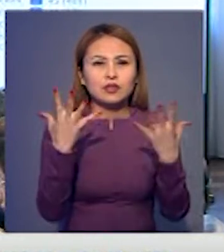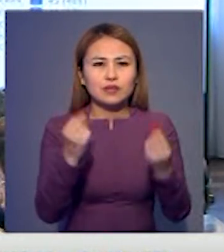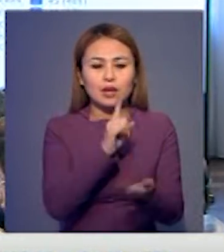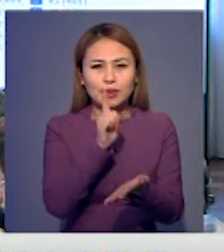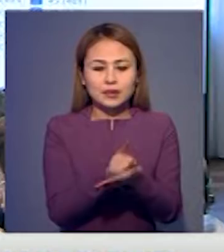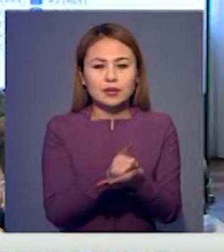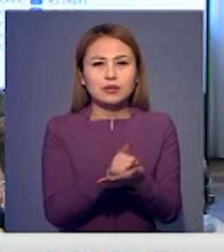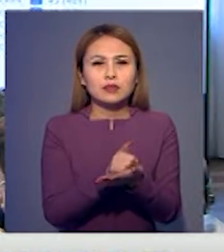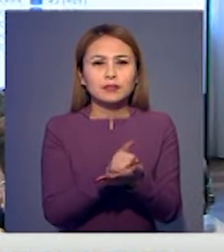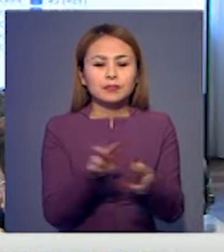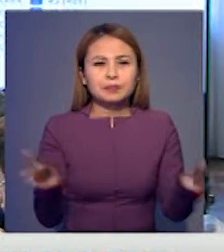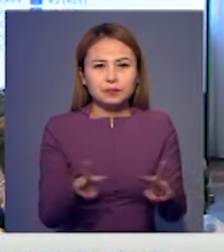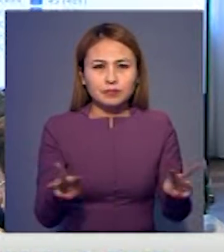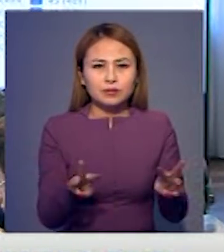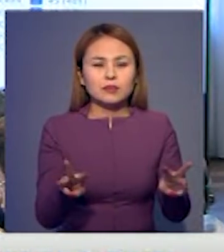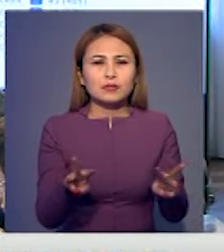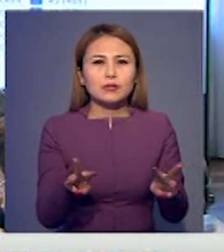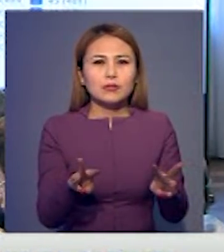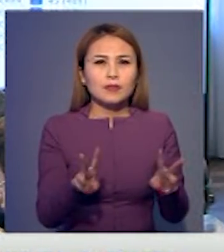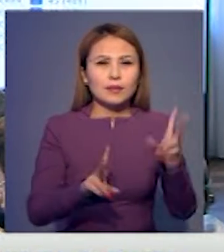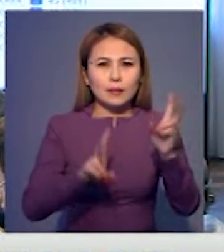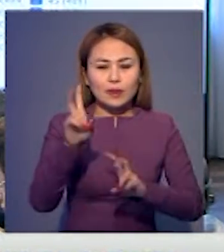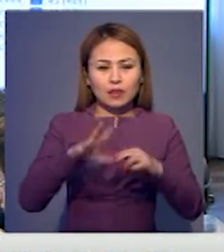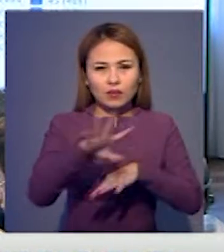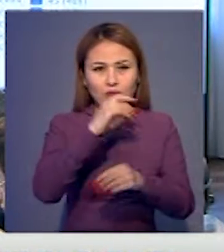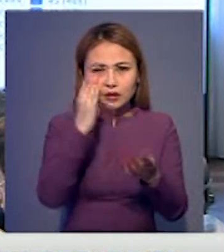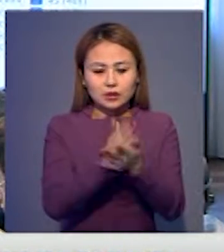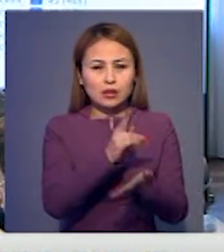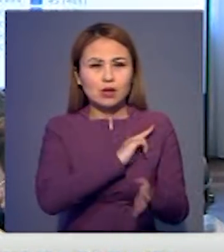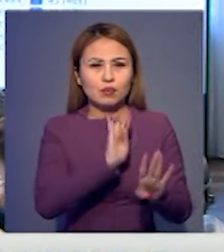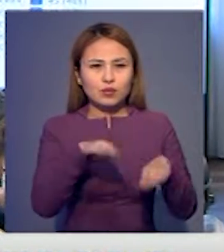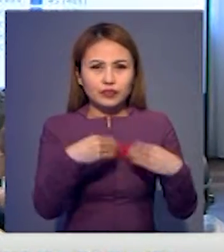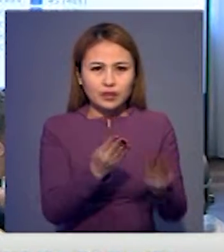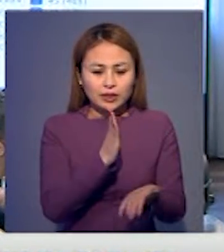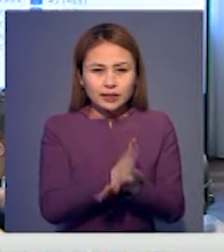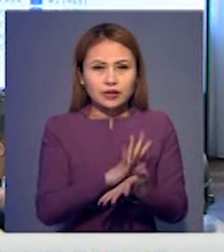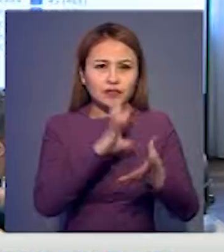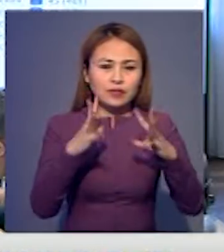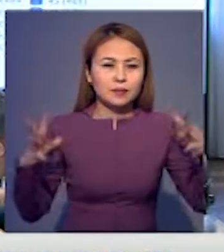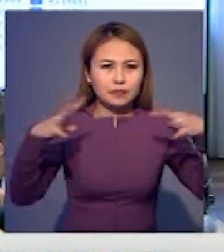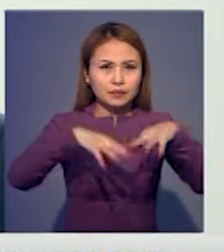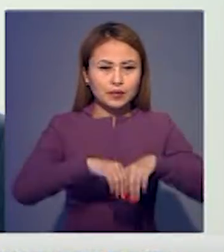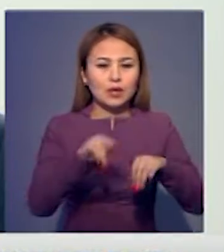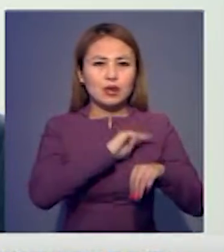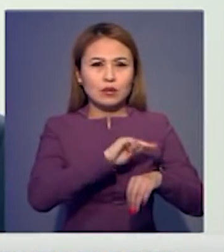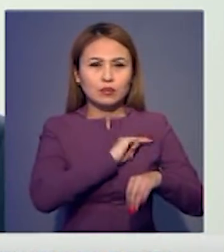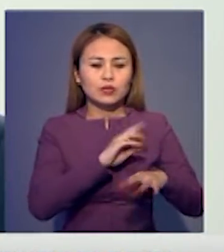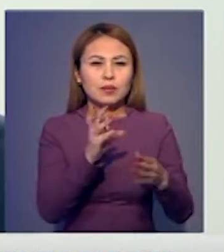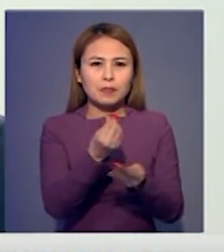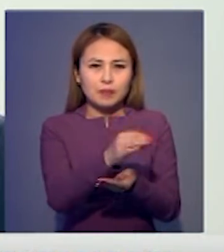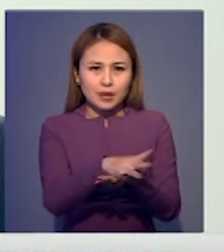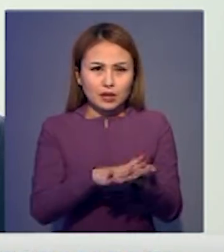міндет әкімшіліктерменен мынау кәсіподақ бар, жұмыс берушілер бар, солармен бірігіп осы жұмысты арман